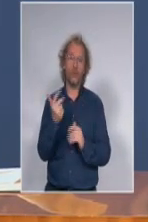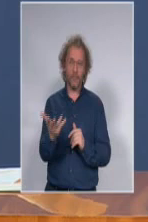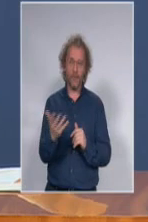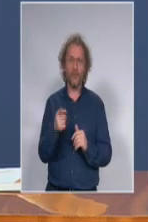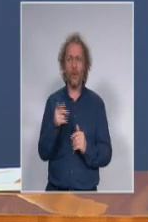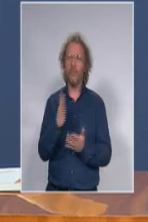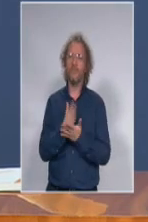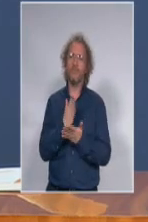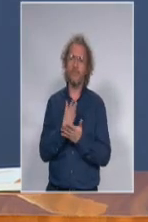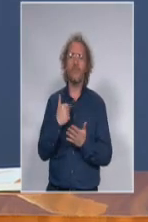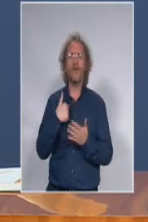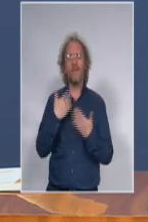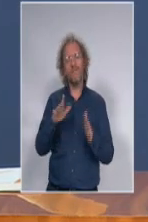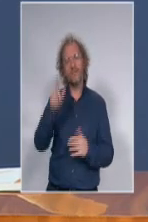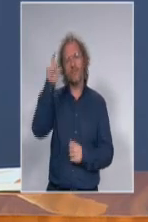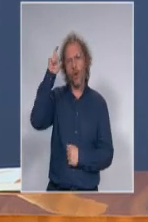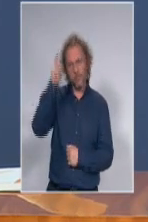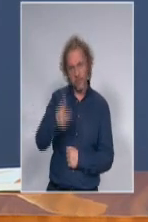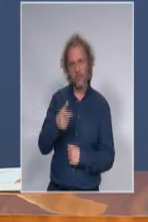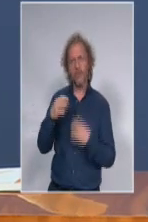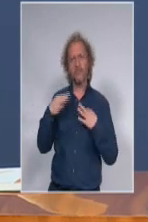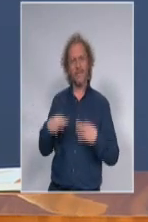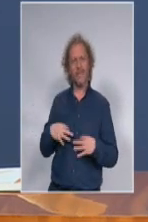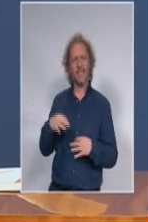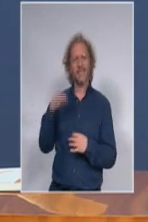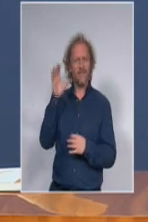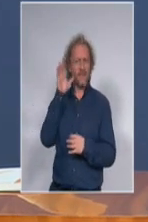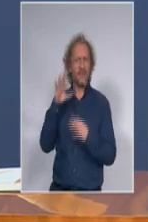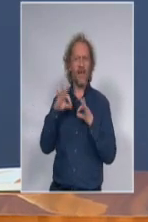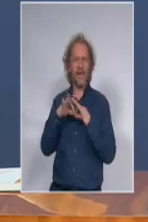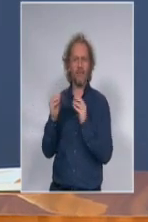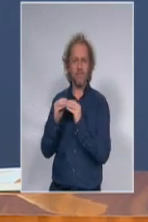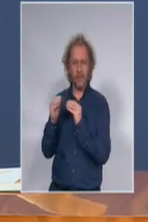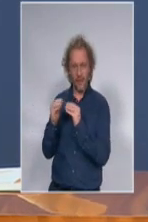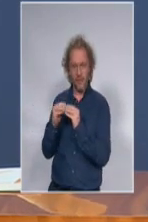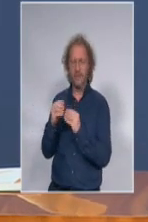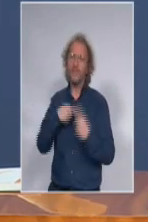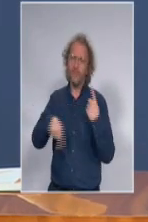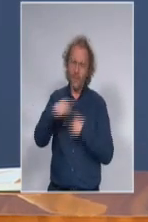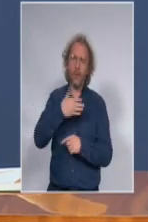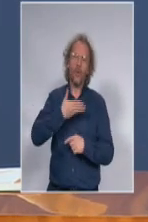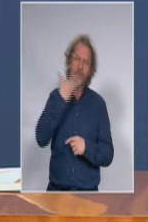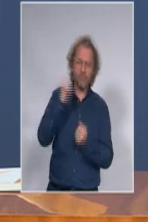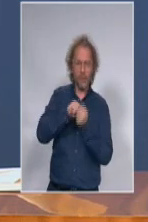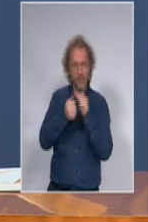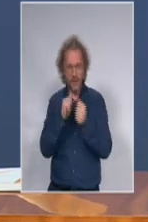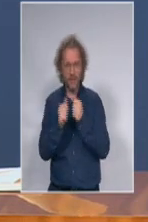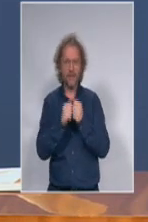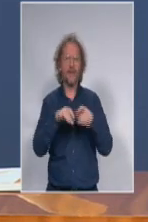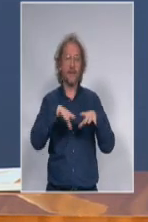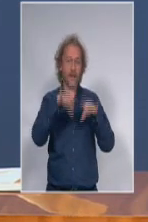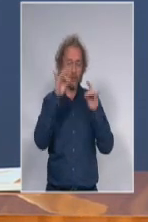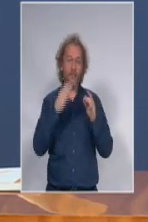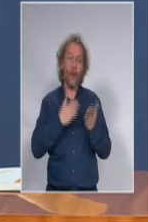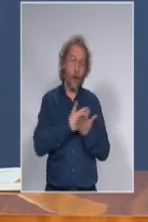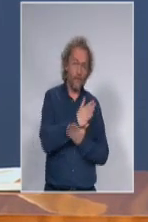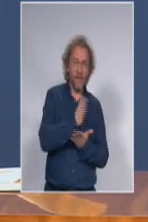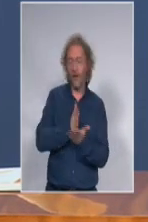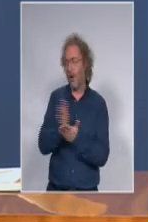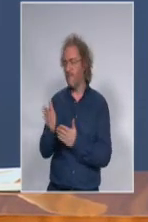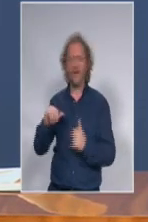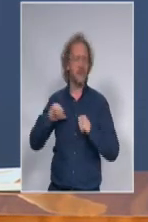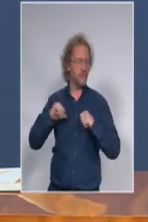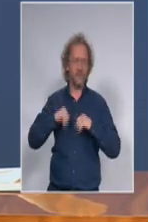Brnabić da ćemo to da izguramo na ovaj ili na onaj način. Tu za nas postoji, ja